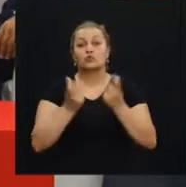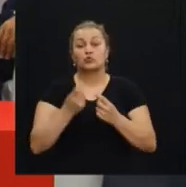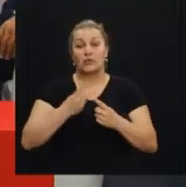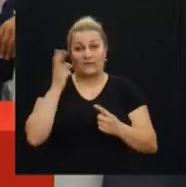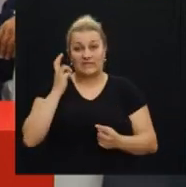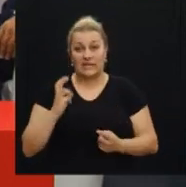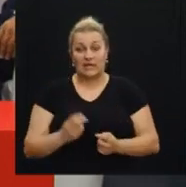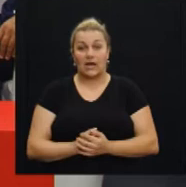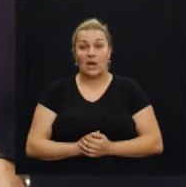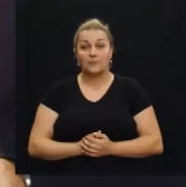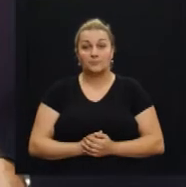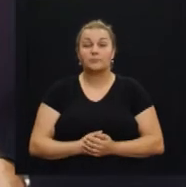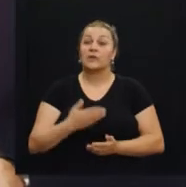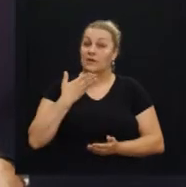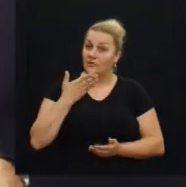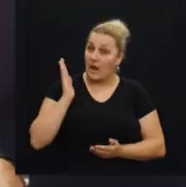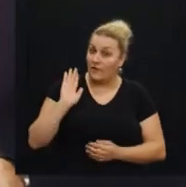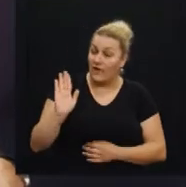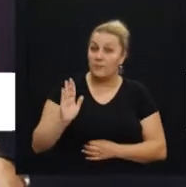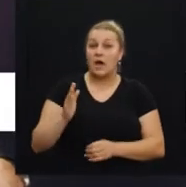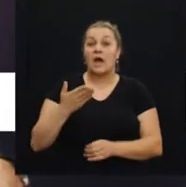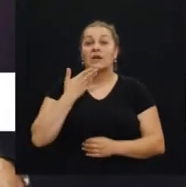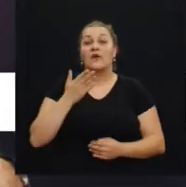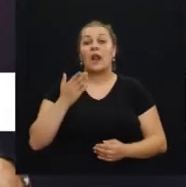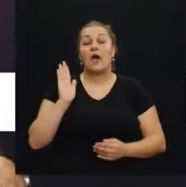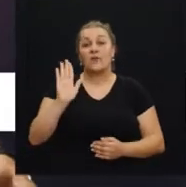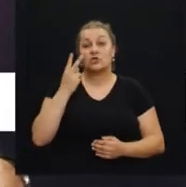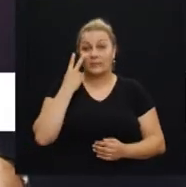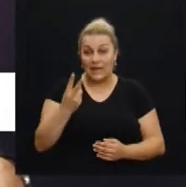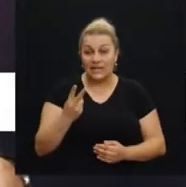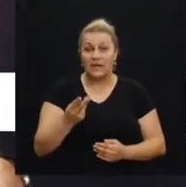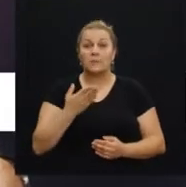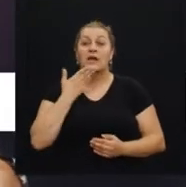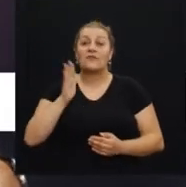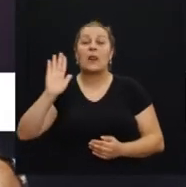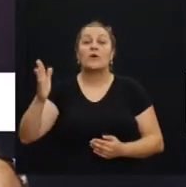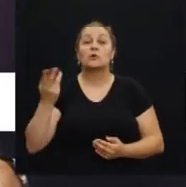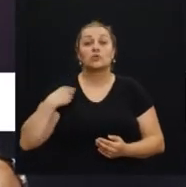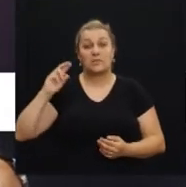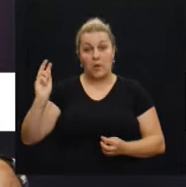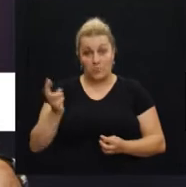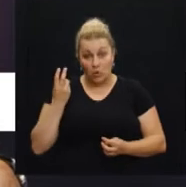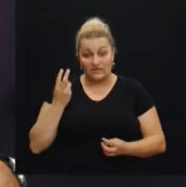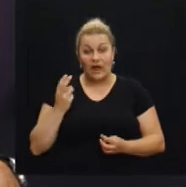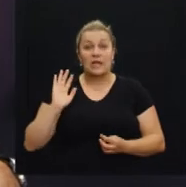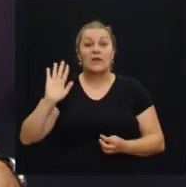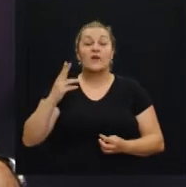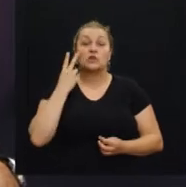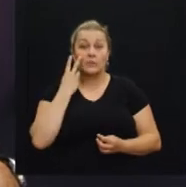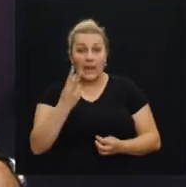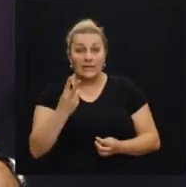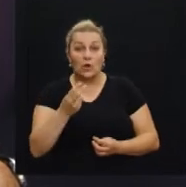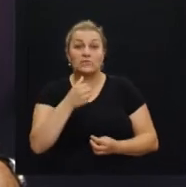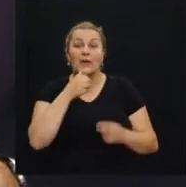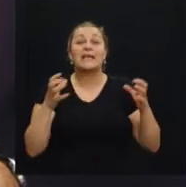Jadra. Hvala vama, hvala i vašim gledaocima, hvala vama prvo što ste me pozvali, vašim gledaocima